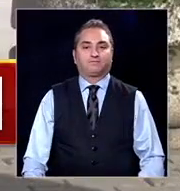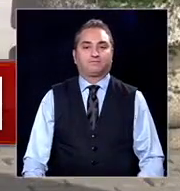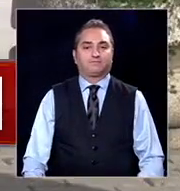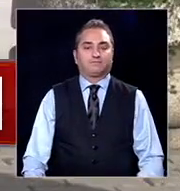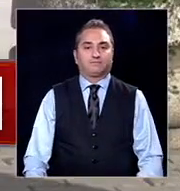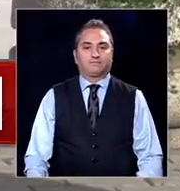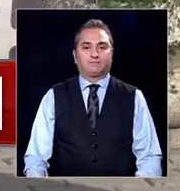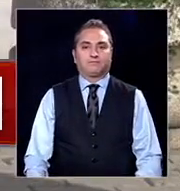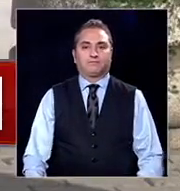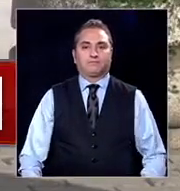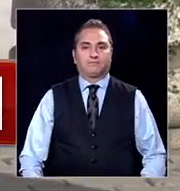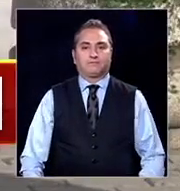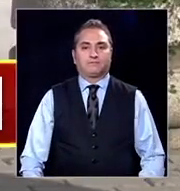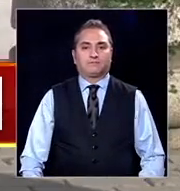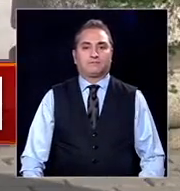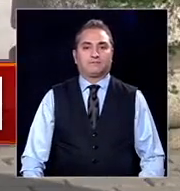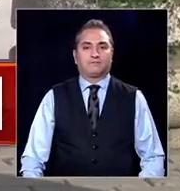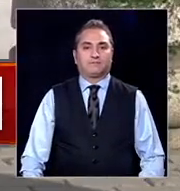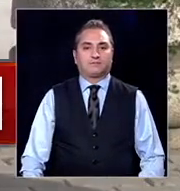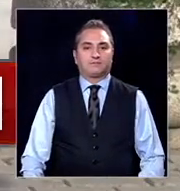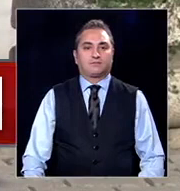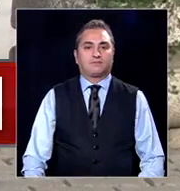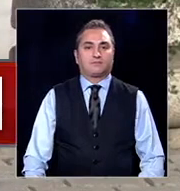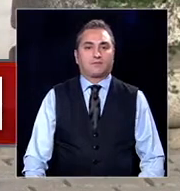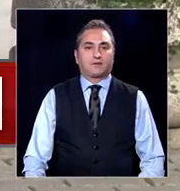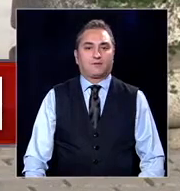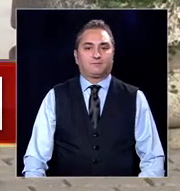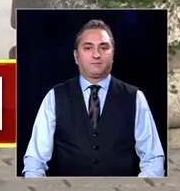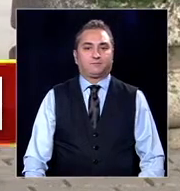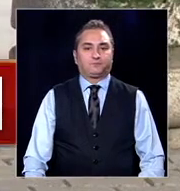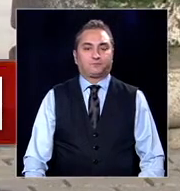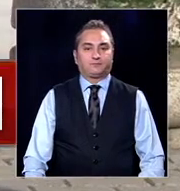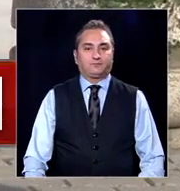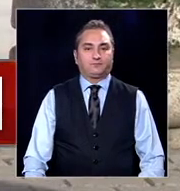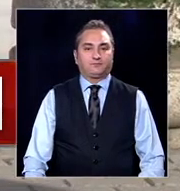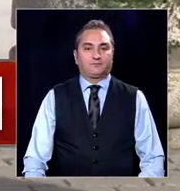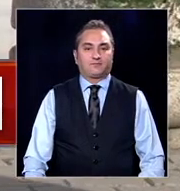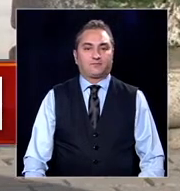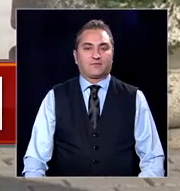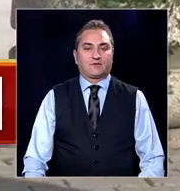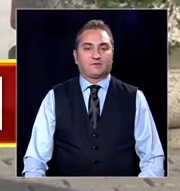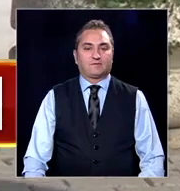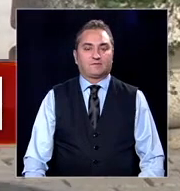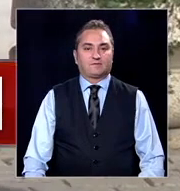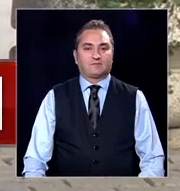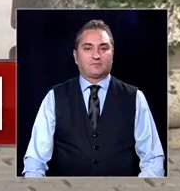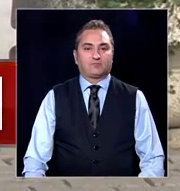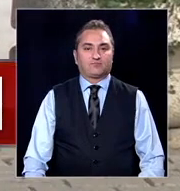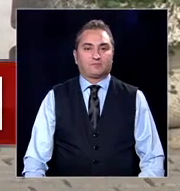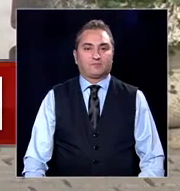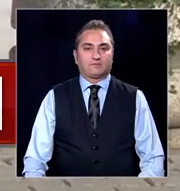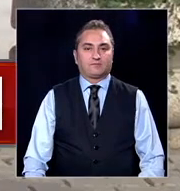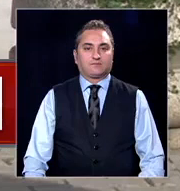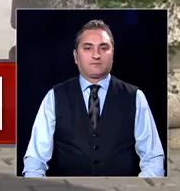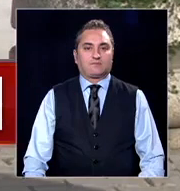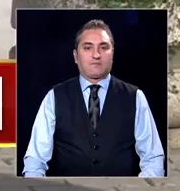Bir seçim ittifakı mı olur? Veyahut da terörle mücadele verirken her türlü desteğin bizim yanımızda